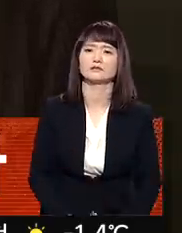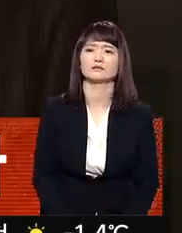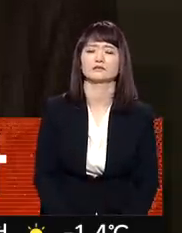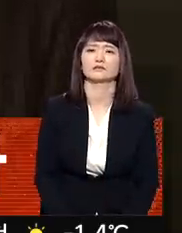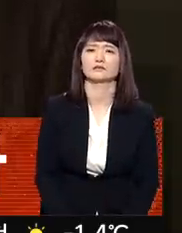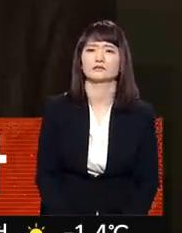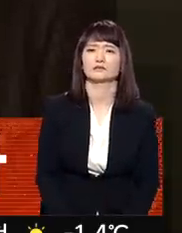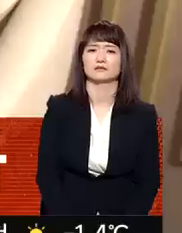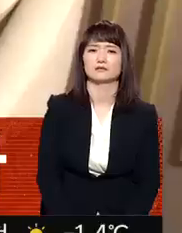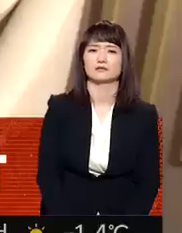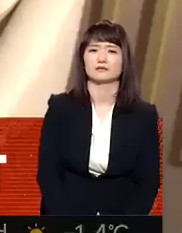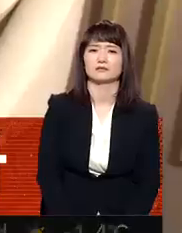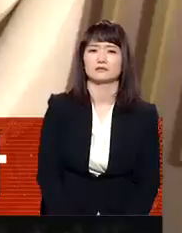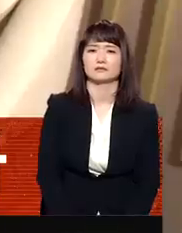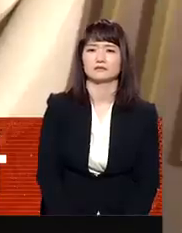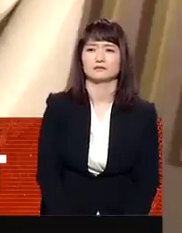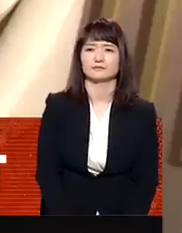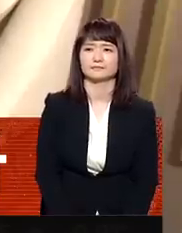누구냐